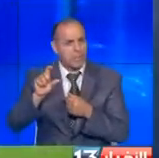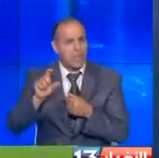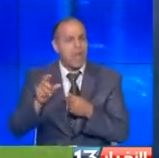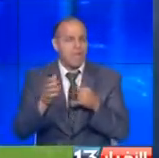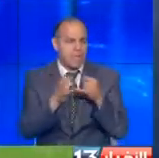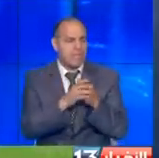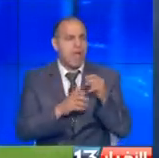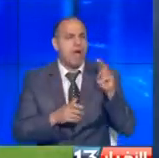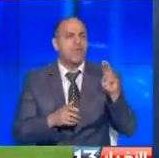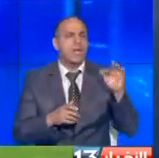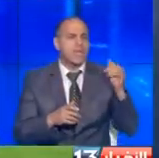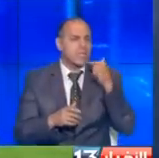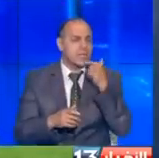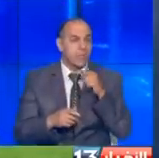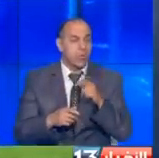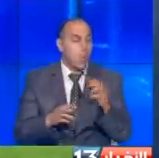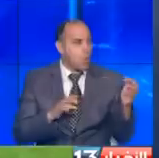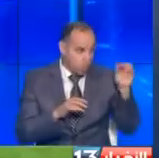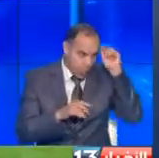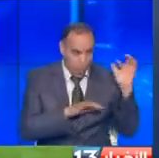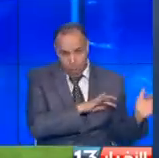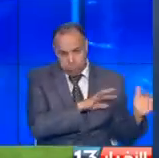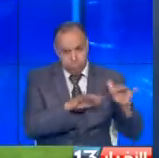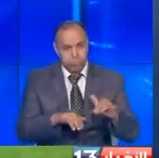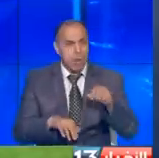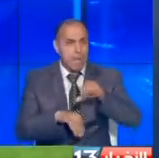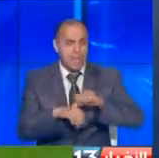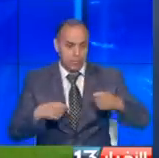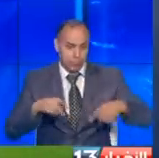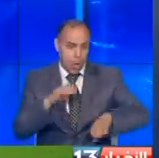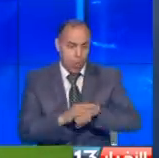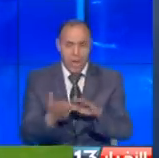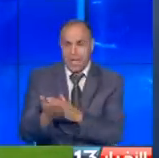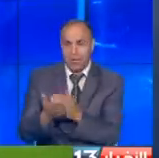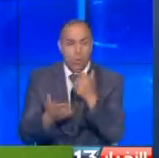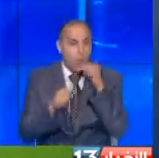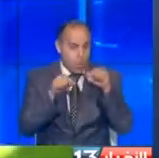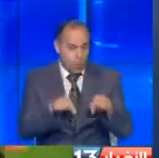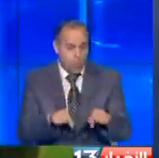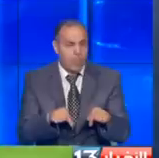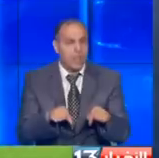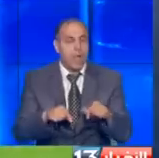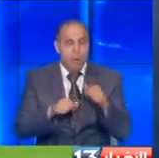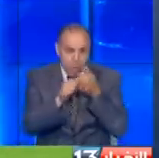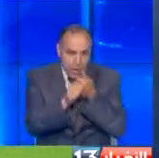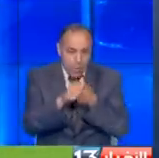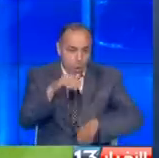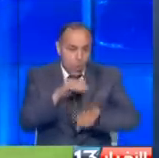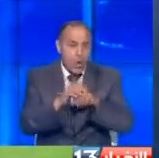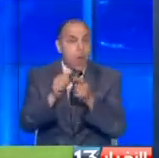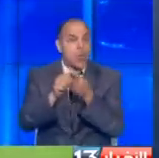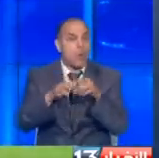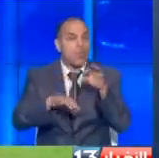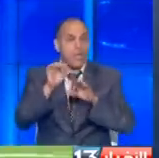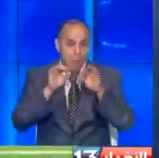فولغا. التونسية كانت حاولت تقريبا وكبر تحذيراتهم واستعداداتهم أيضا لمتابعة المباراة الأولى